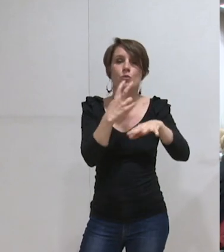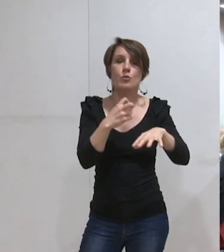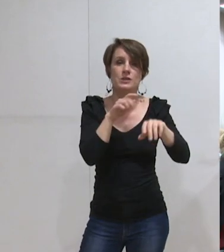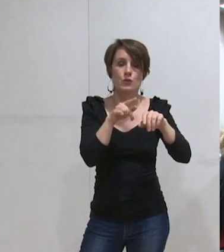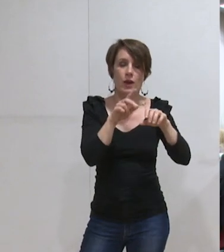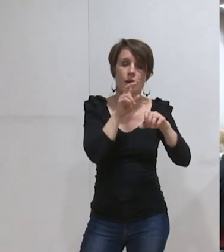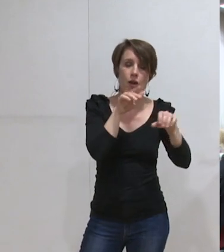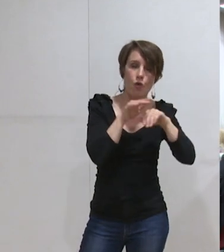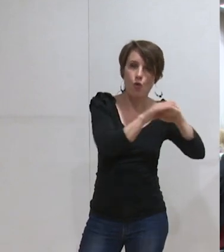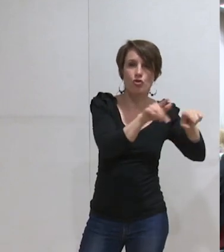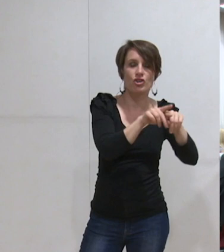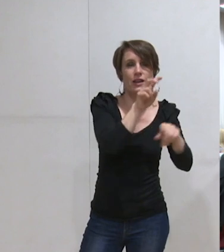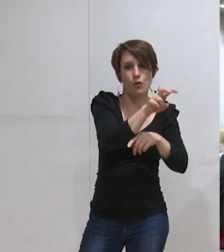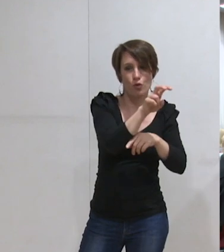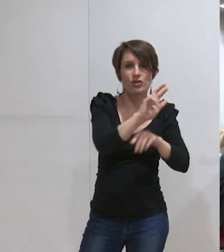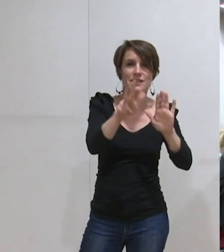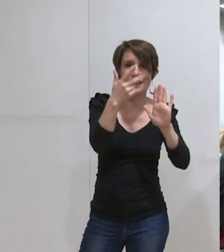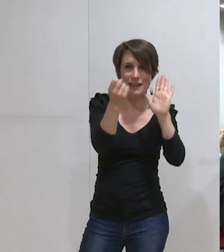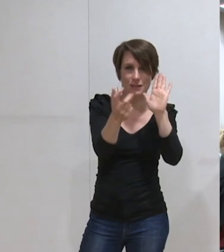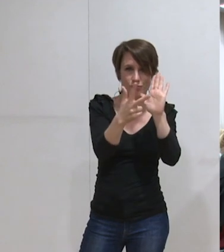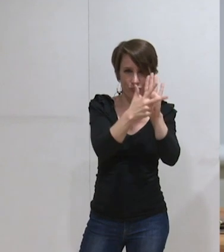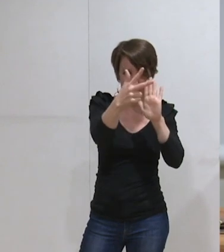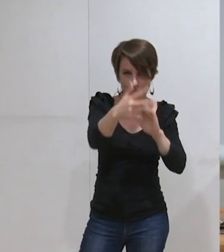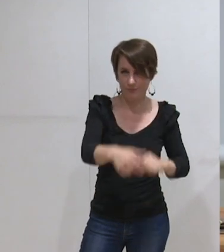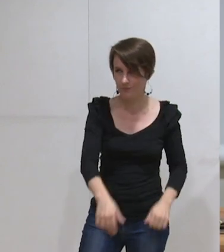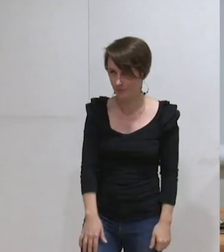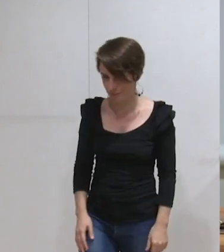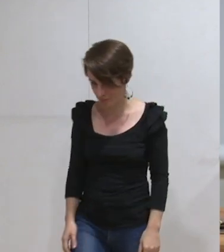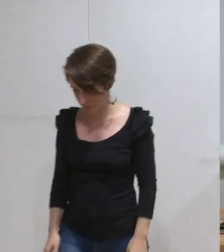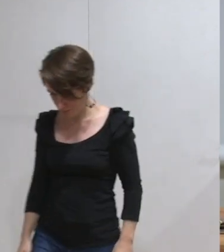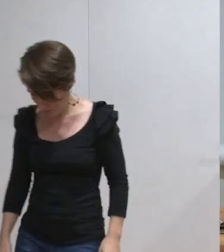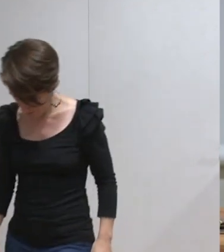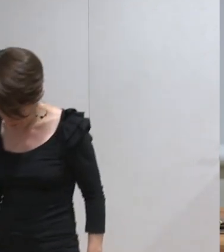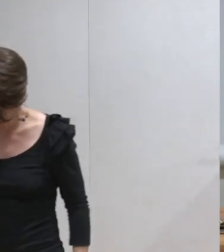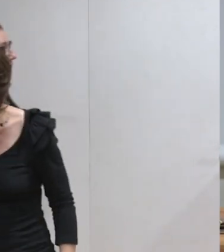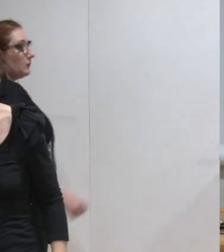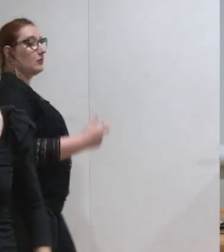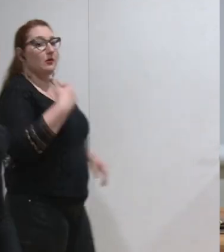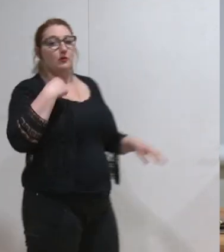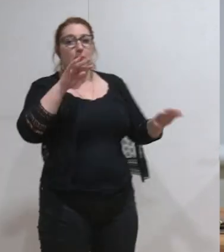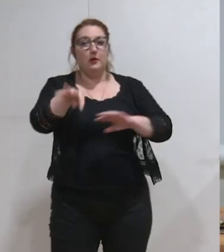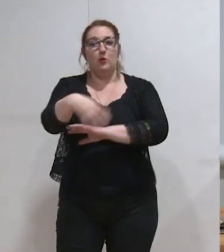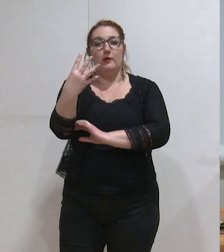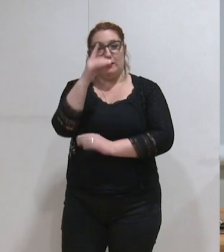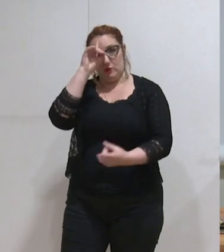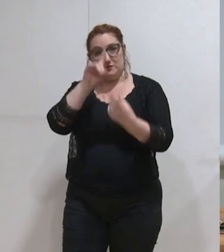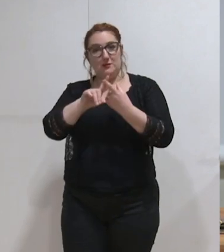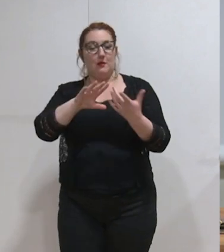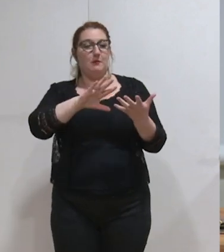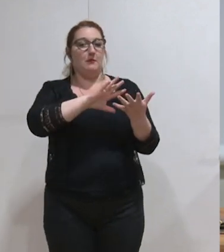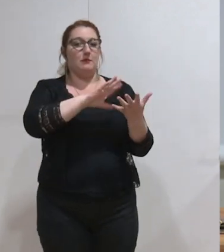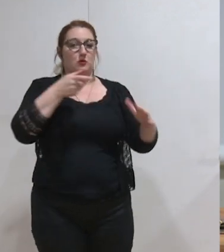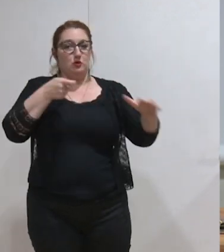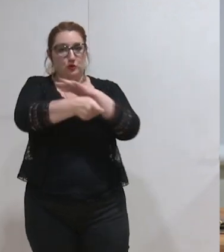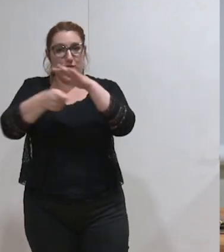de la gauche et écologistes la 13 est adoptée quelle est la délibération numéro 14 sur des associations des